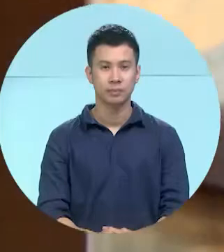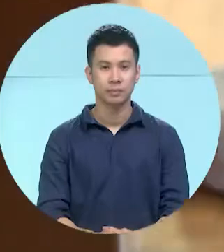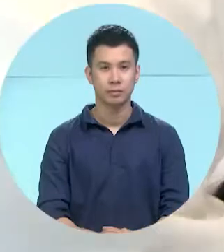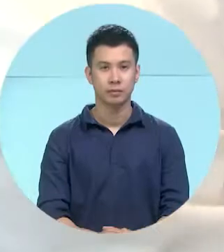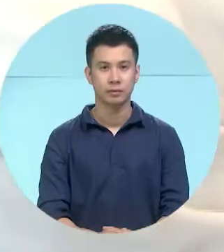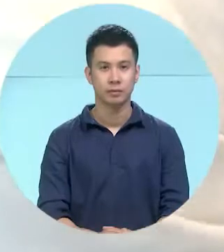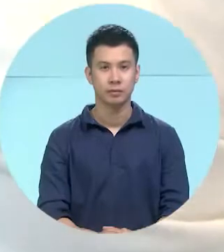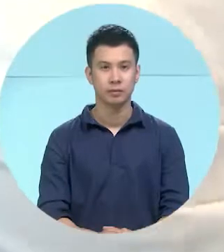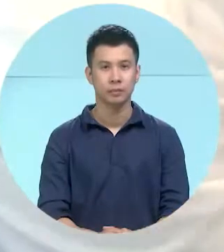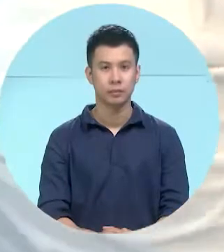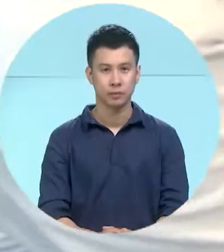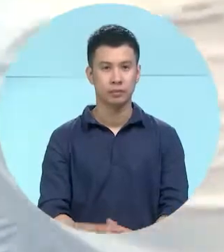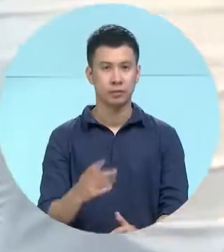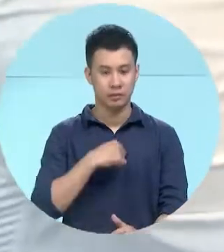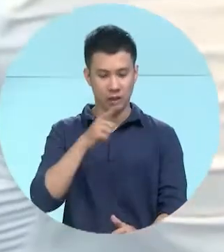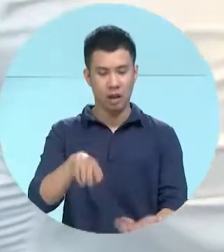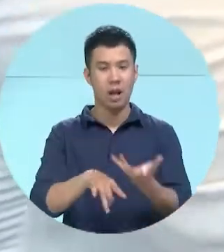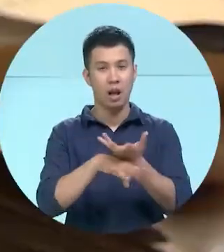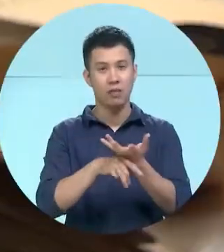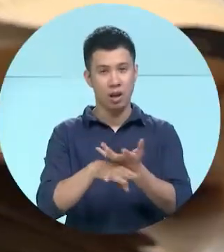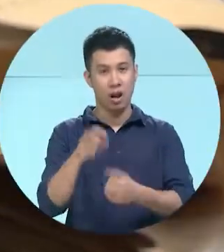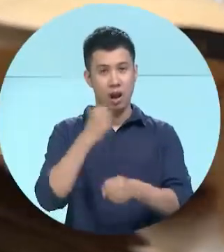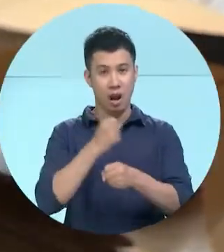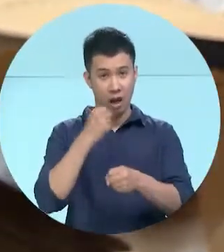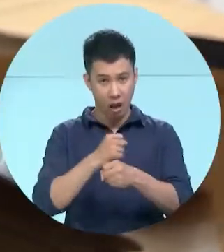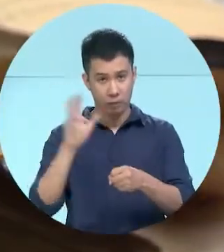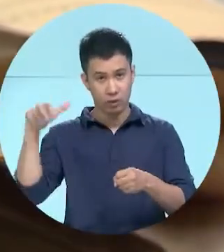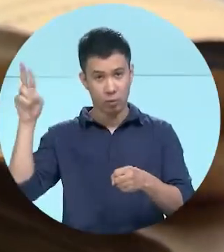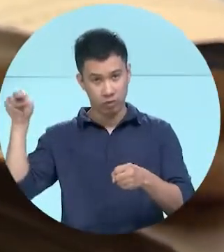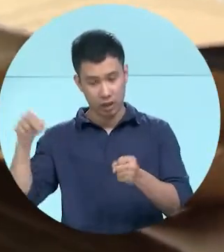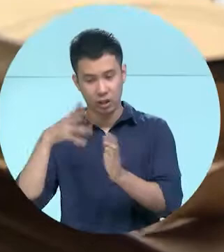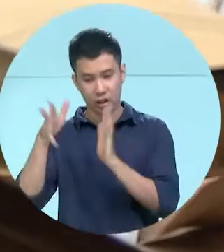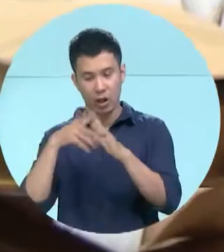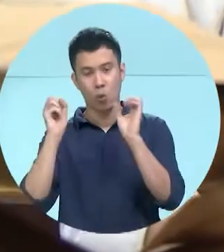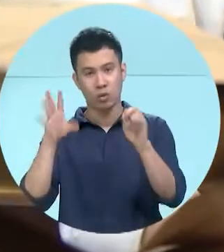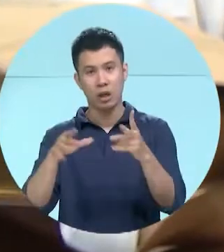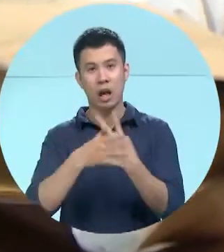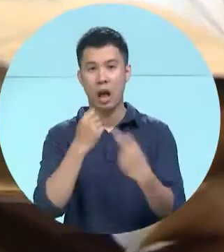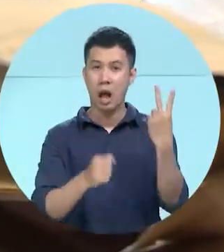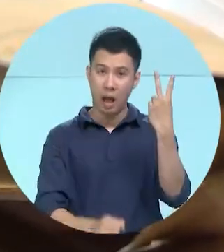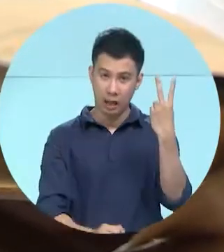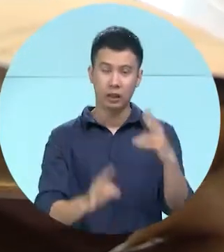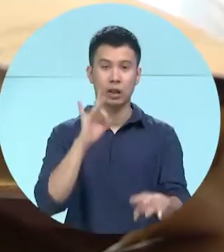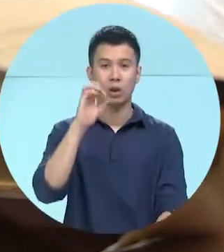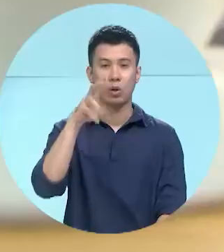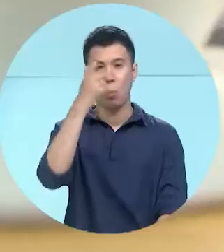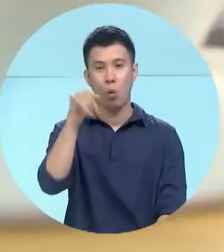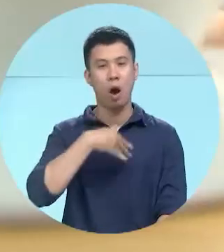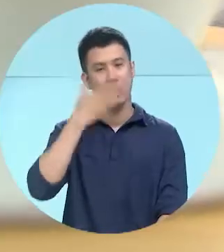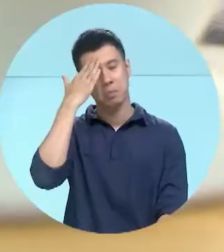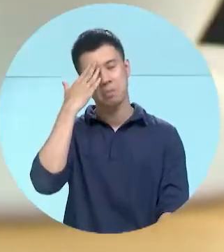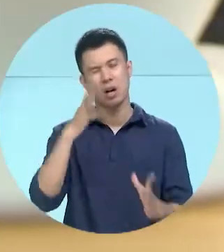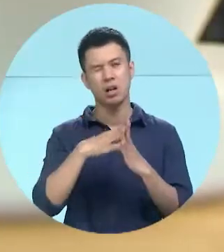Nói chung là từ ngày Hoàng đi lên quán cà phê làm với cả bên Sống Xanh cũng kết hợp là dạy ngôn ngữ ký hiệu thêm cho Hoàng ấy, thì Hoàng biết được nhiều